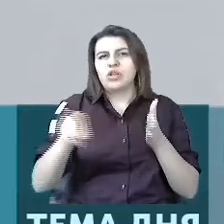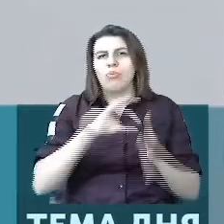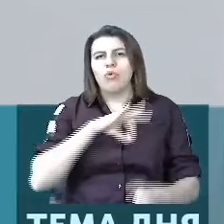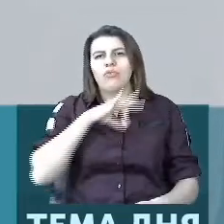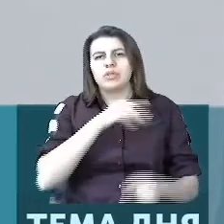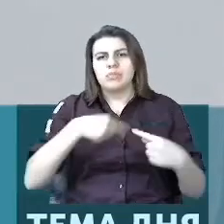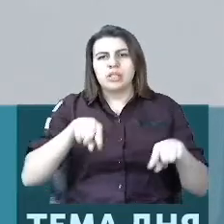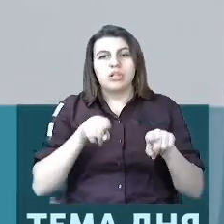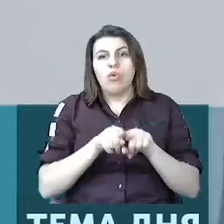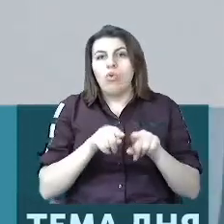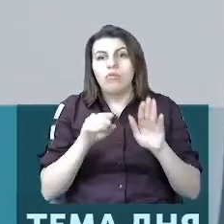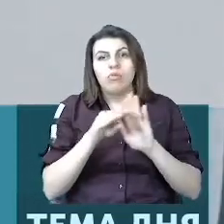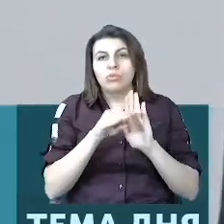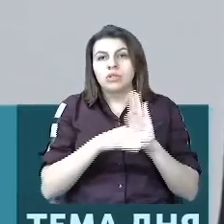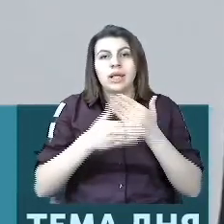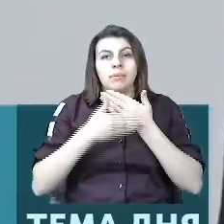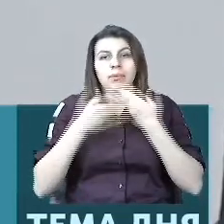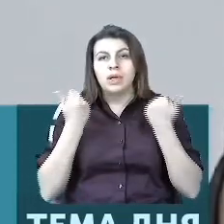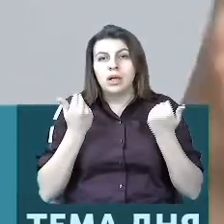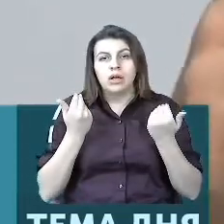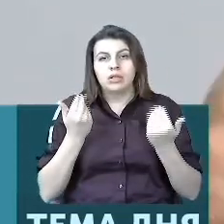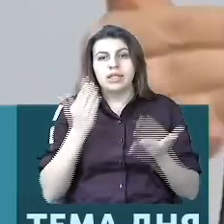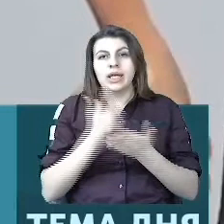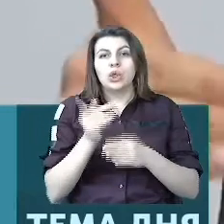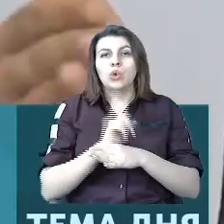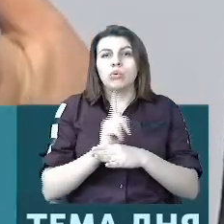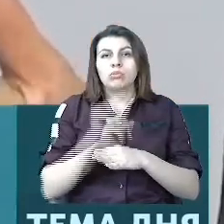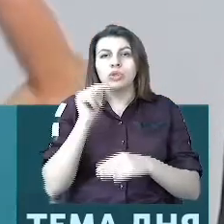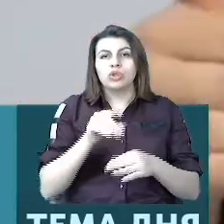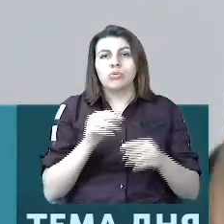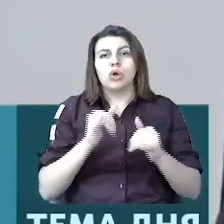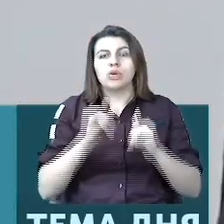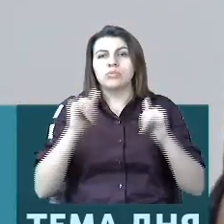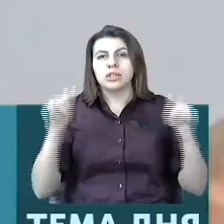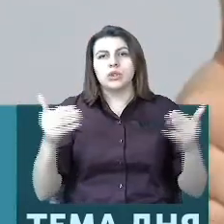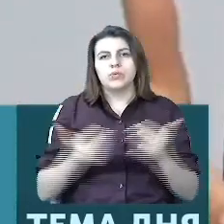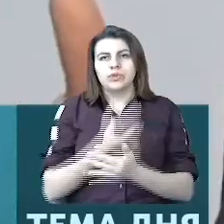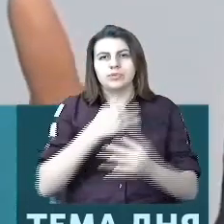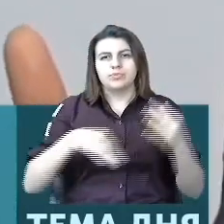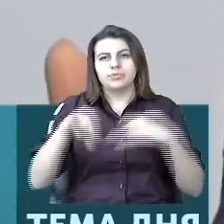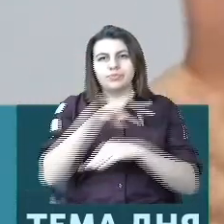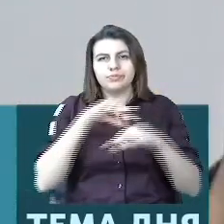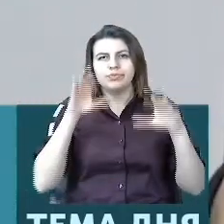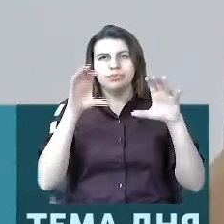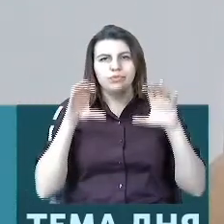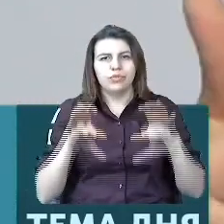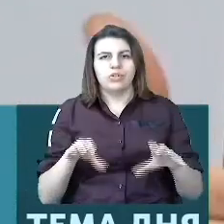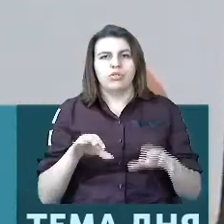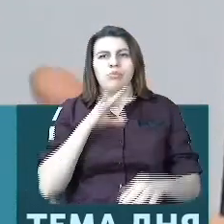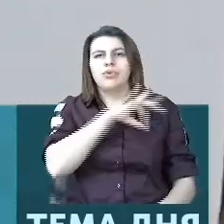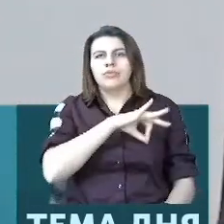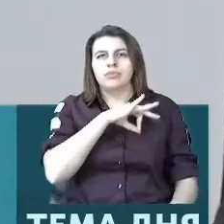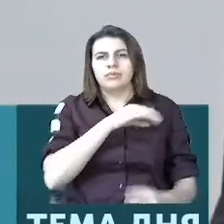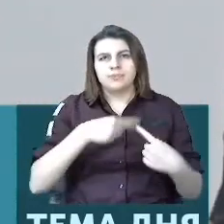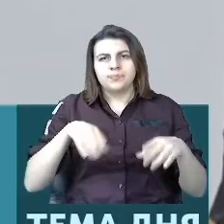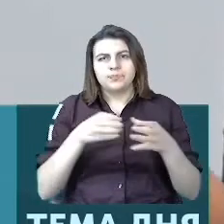немає. Є норма про те, що розробити новий законопроект про професійну діяльність профспілок для того, щоб просто